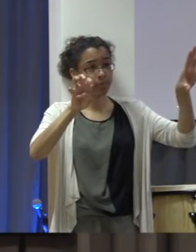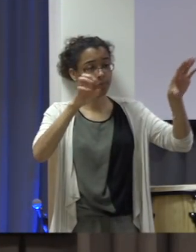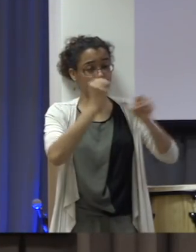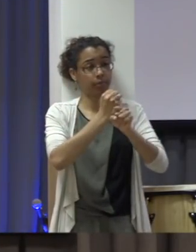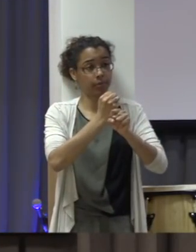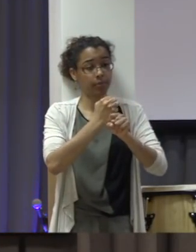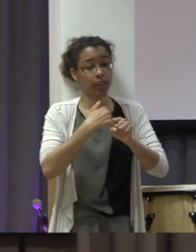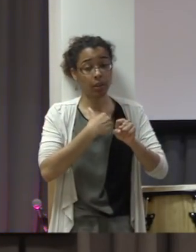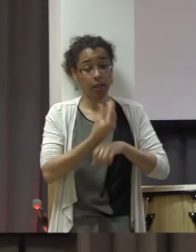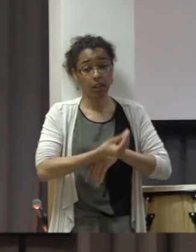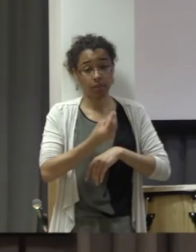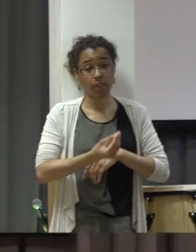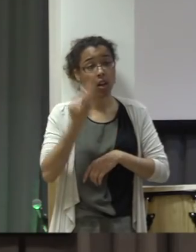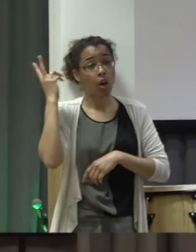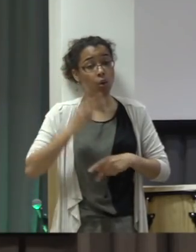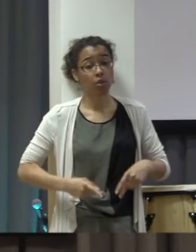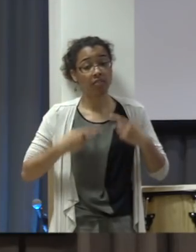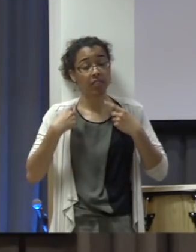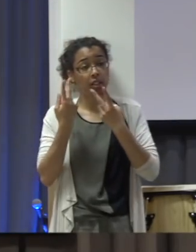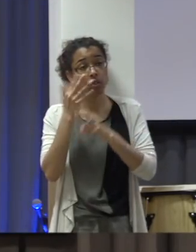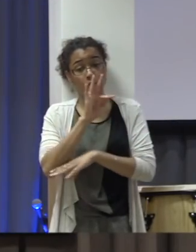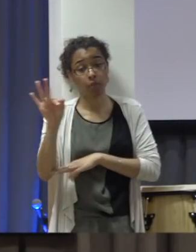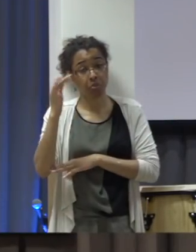suis en France, je ne connais pas d'autres villes de France.